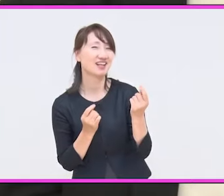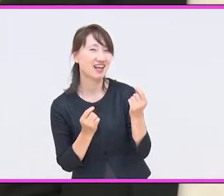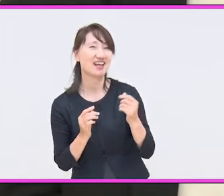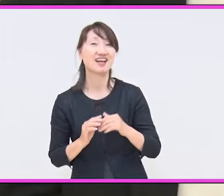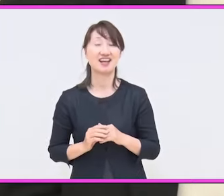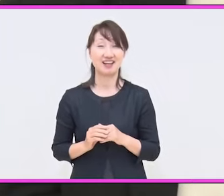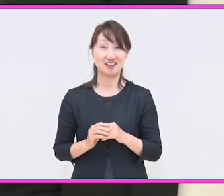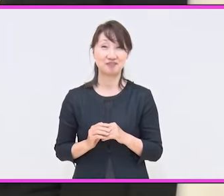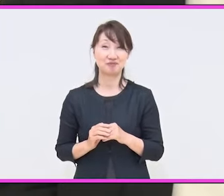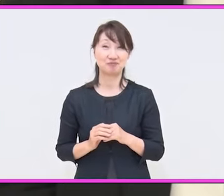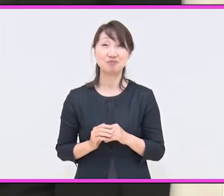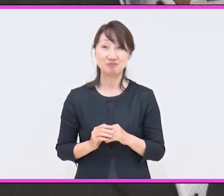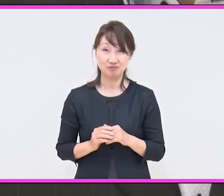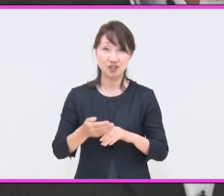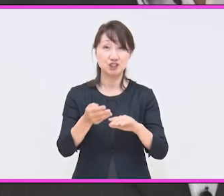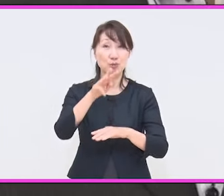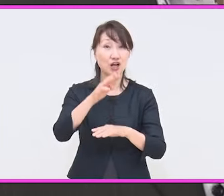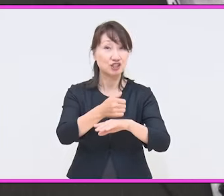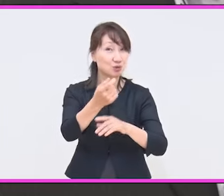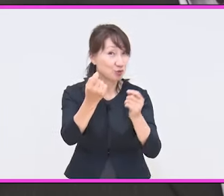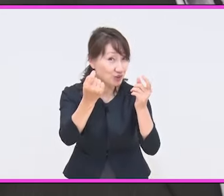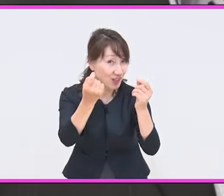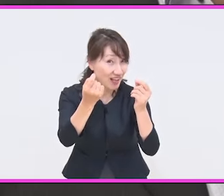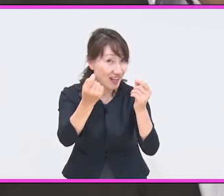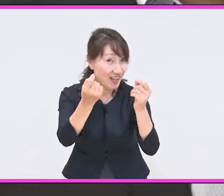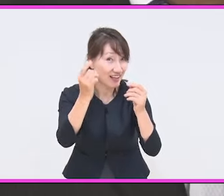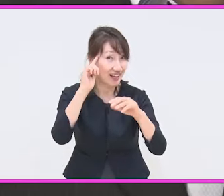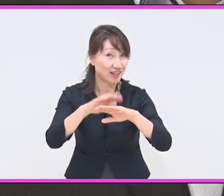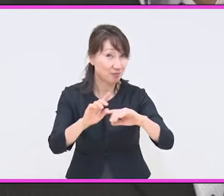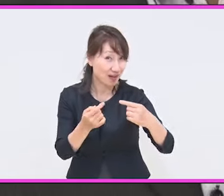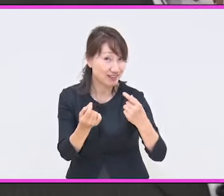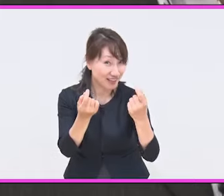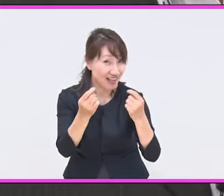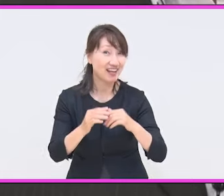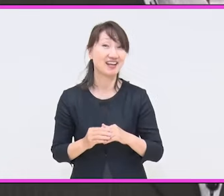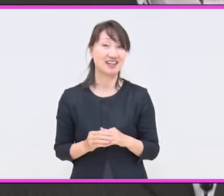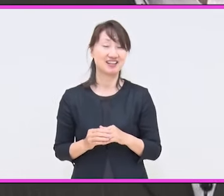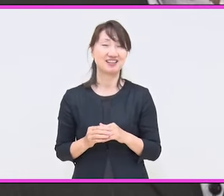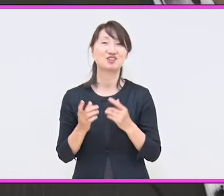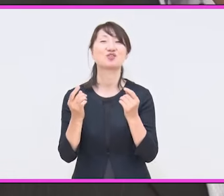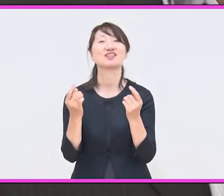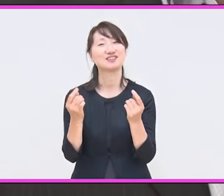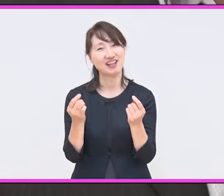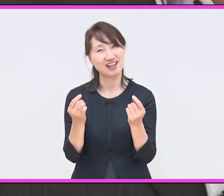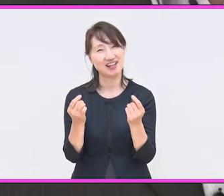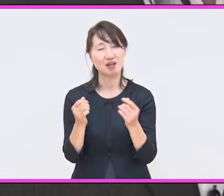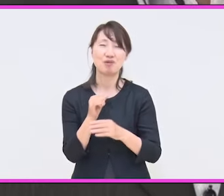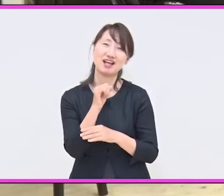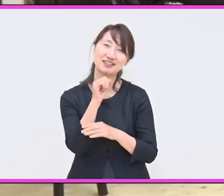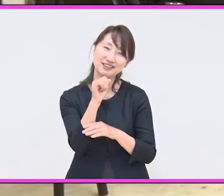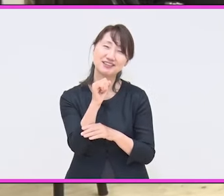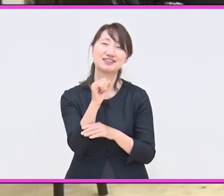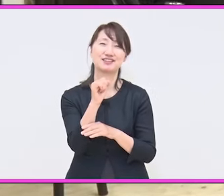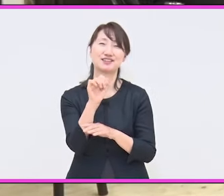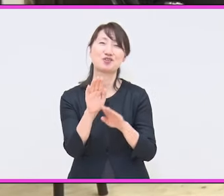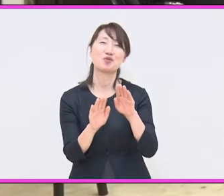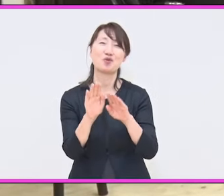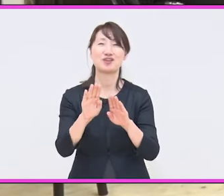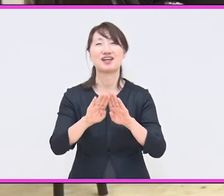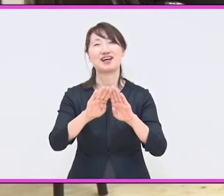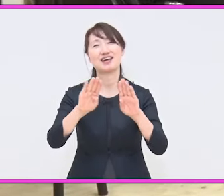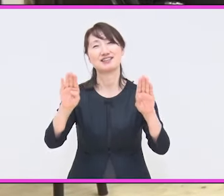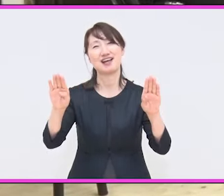れは島川選手もそうですよね そうですねあのやっぱりいい形で開催ができればっていうの